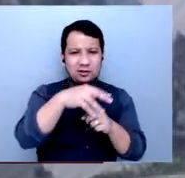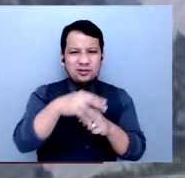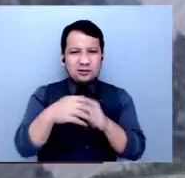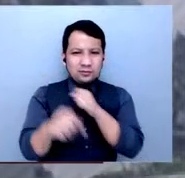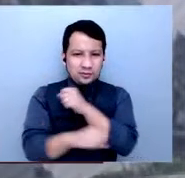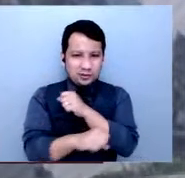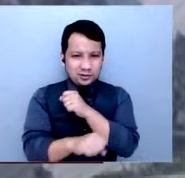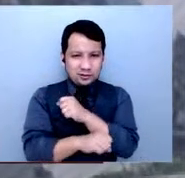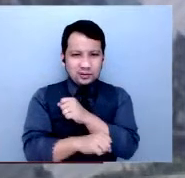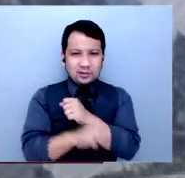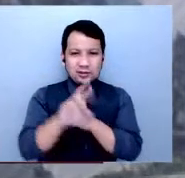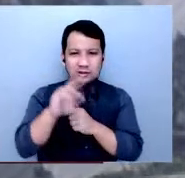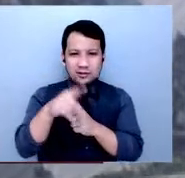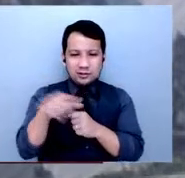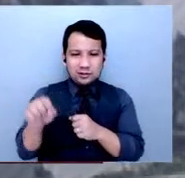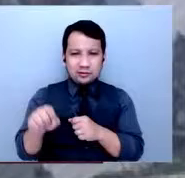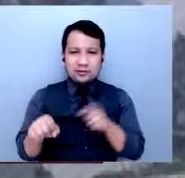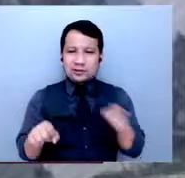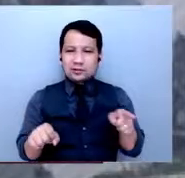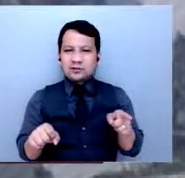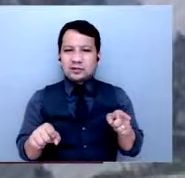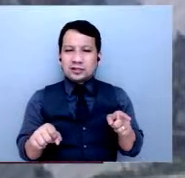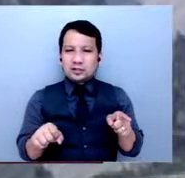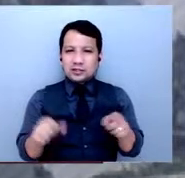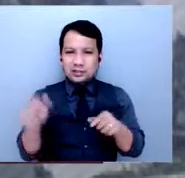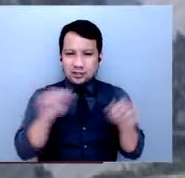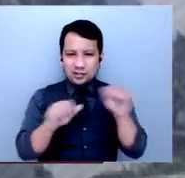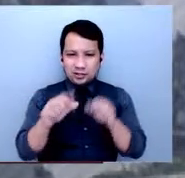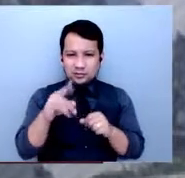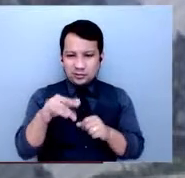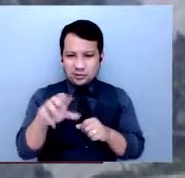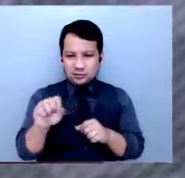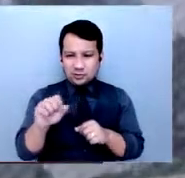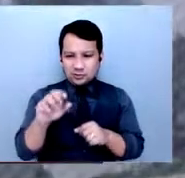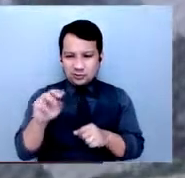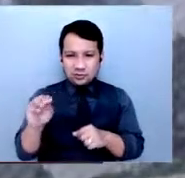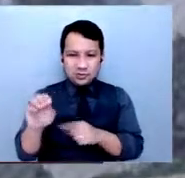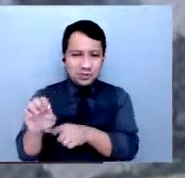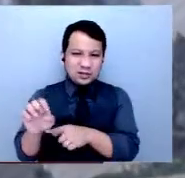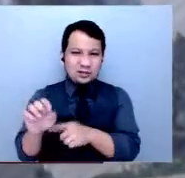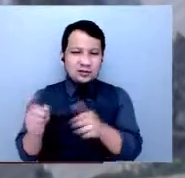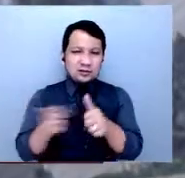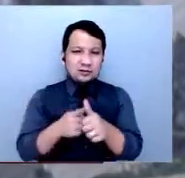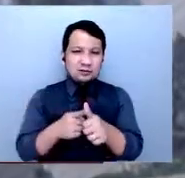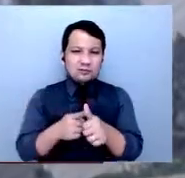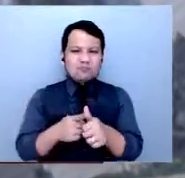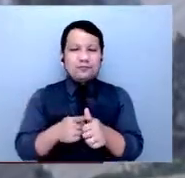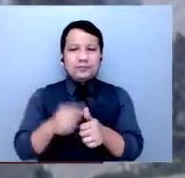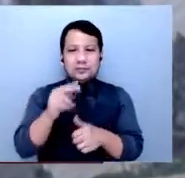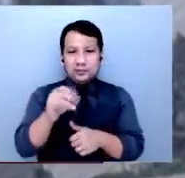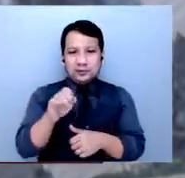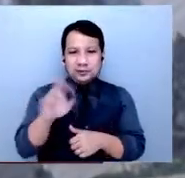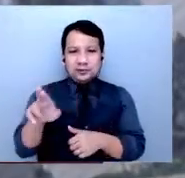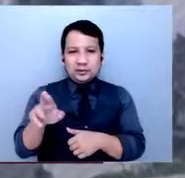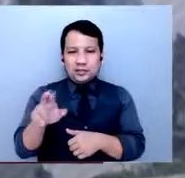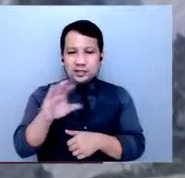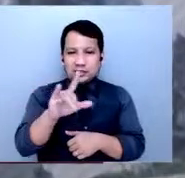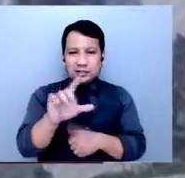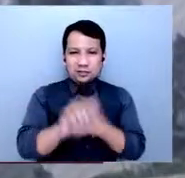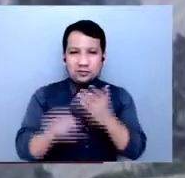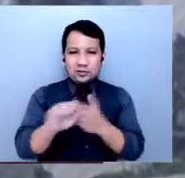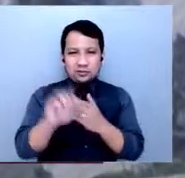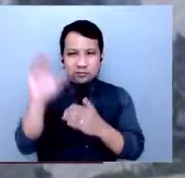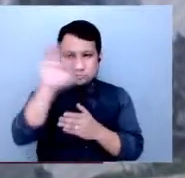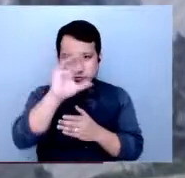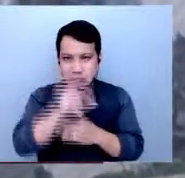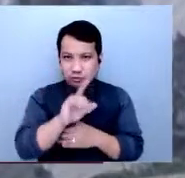Rappler, pati na rin ang animated film na Despicable Me. Nanguna naman ang Metro Manila at Calabarzon sa mga nag-search